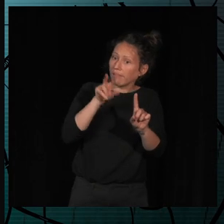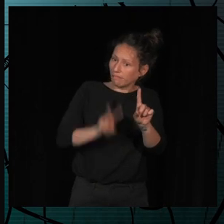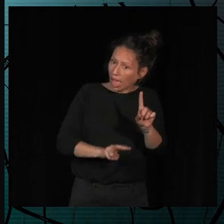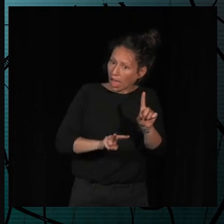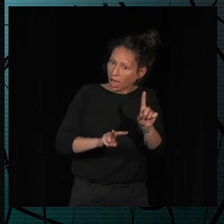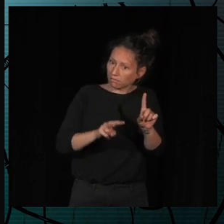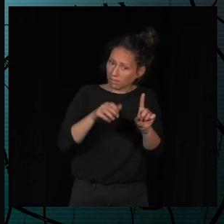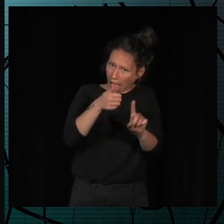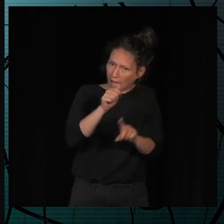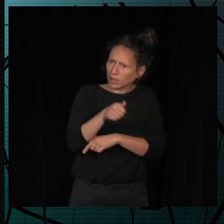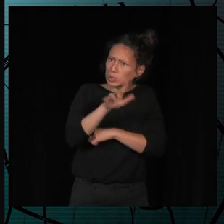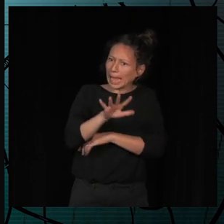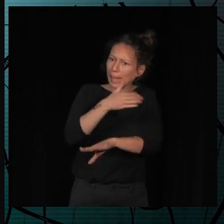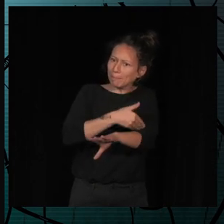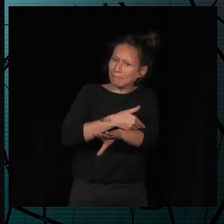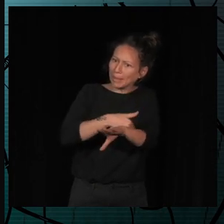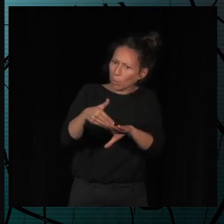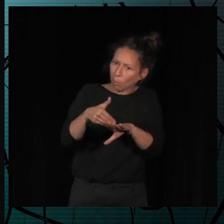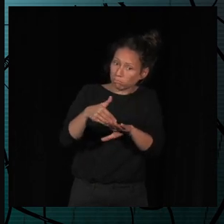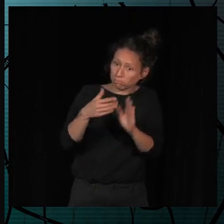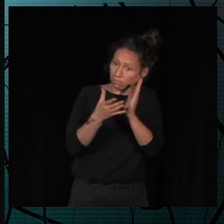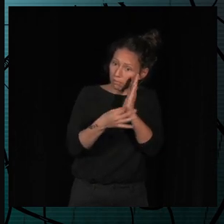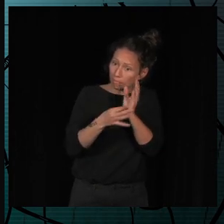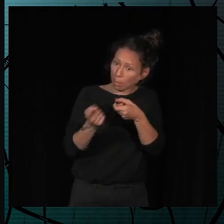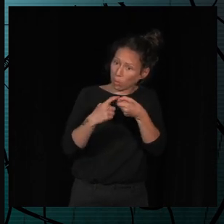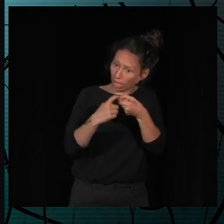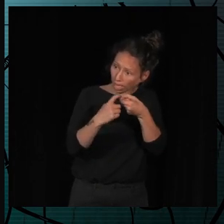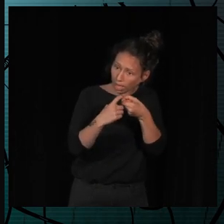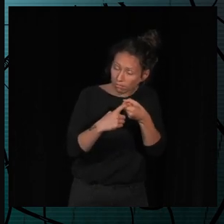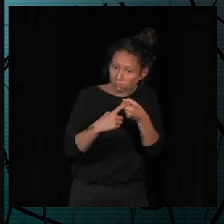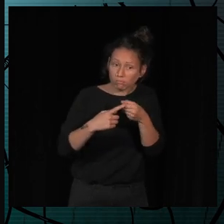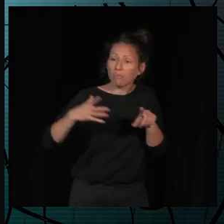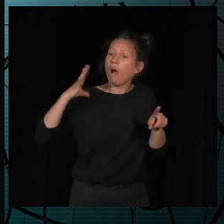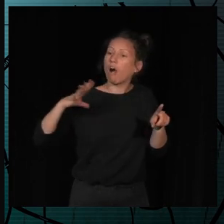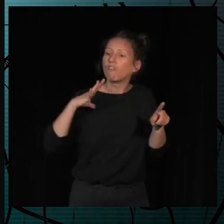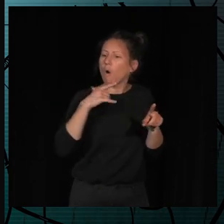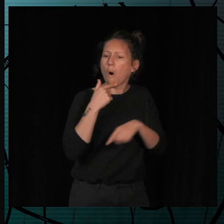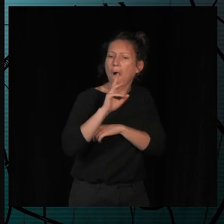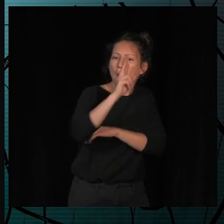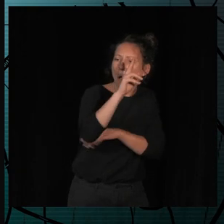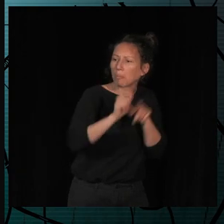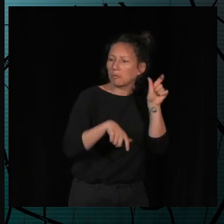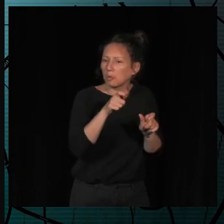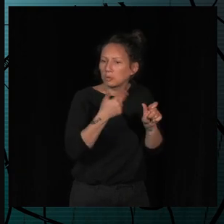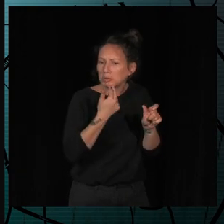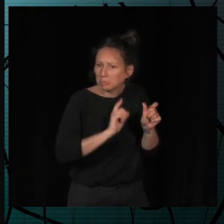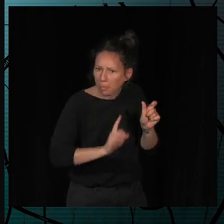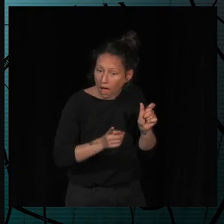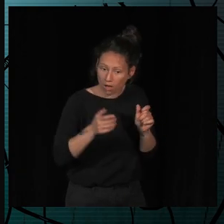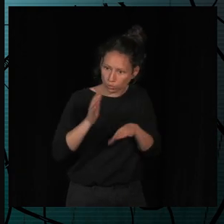abonnés il y a quelques temps c'était juste voilà exploité dans certains journaux télévisés dans